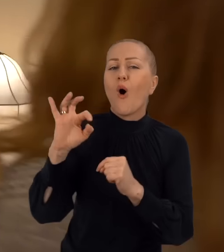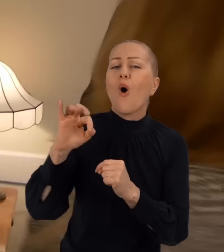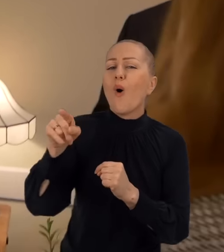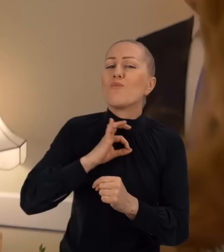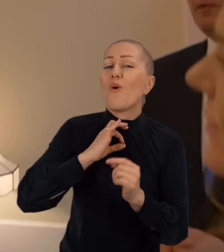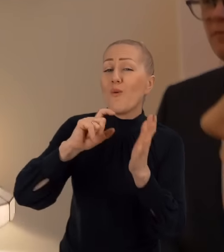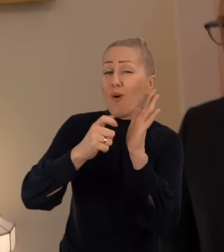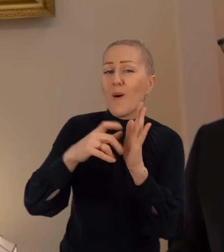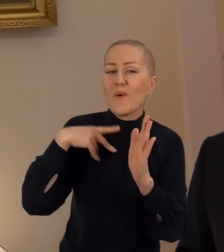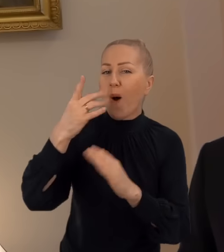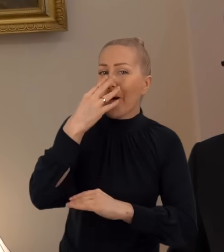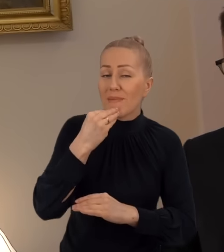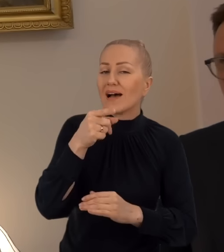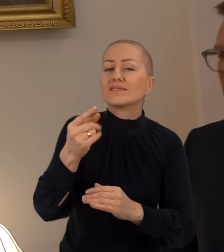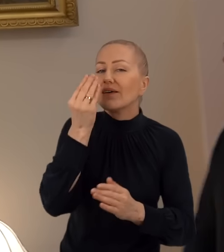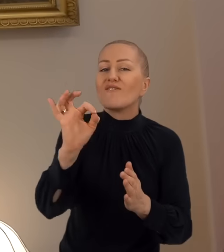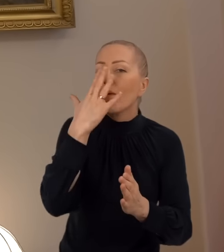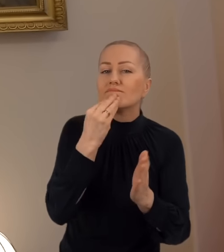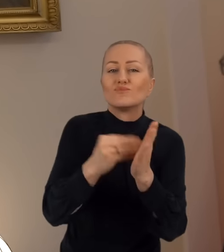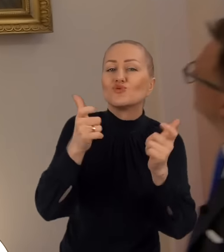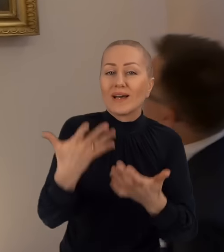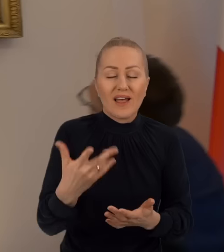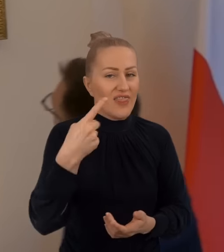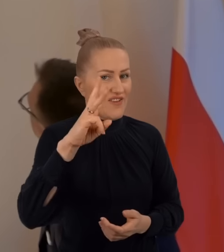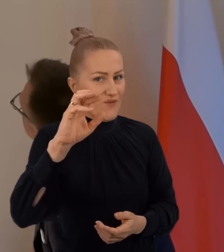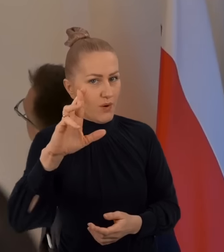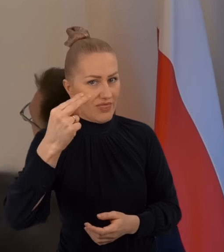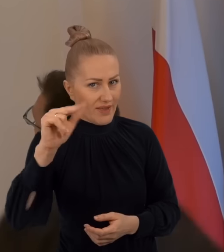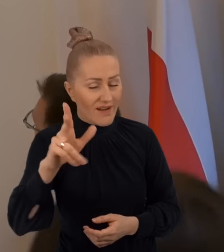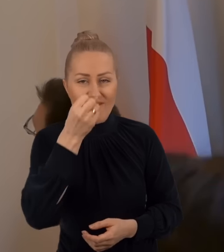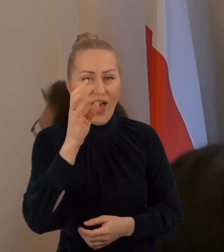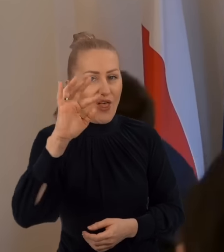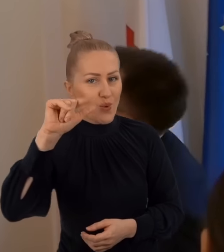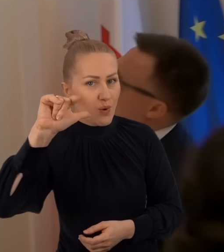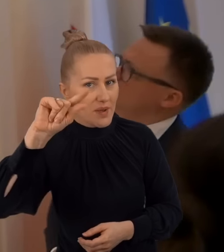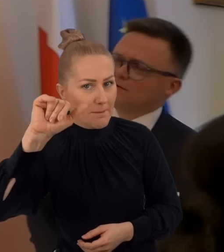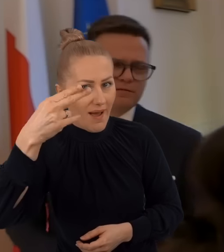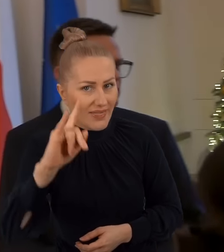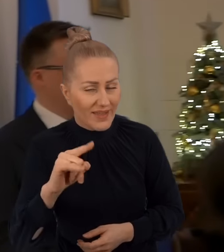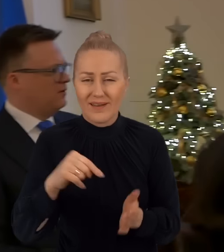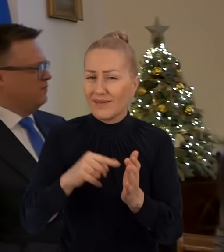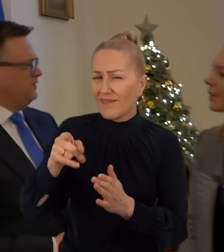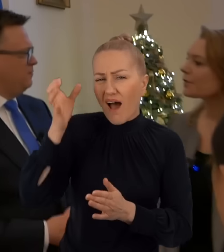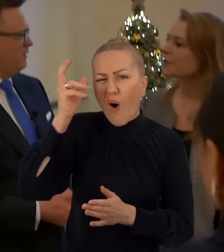ty powiesiła, gdybyś... Dwórnika będziesz? Tulipany. Czyli to też Rapacki? Nie,